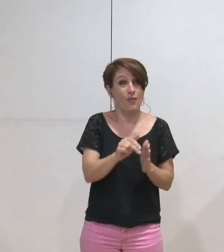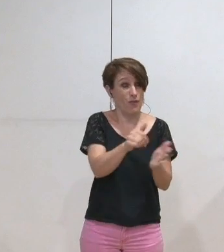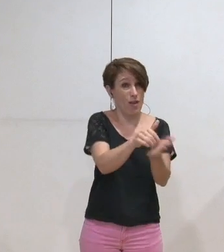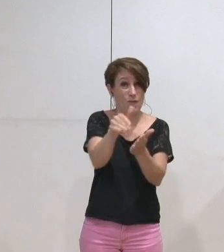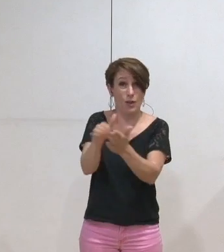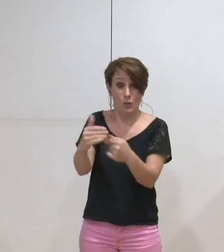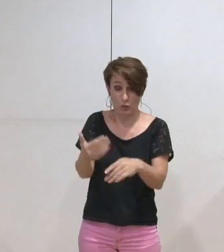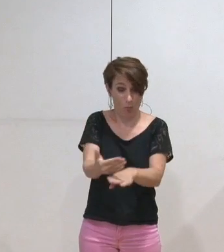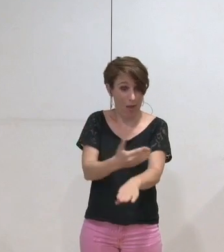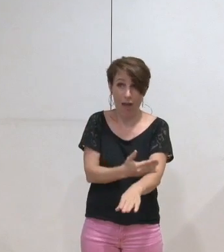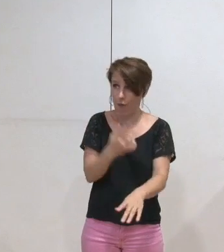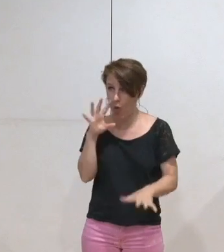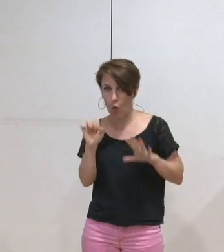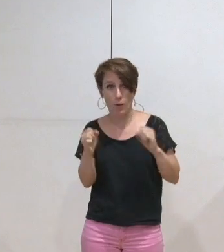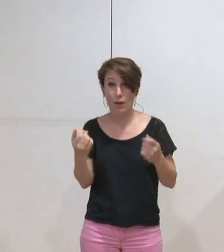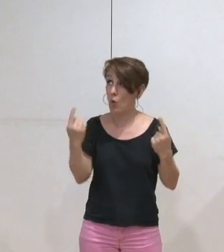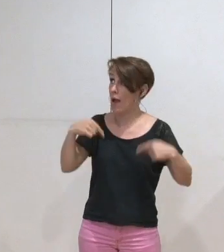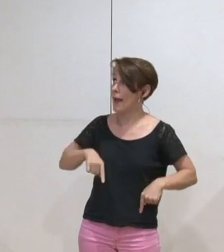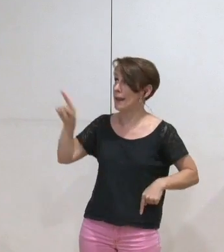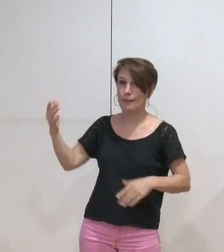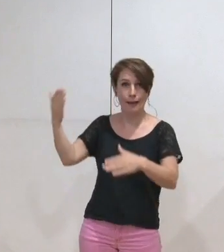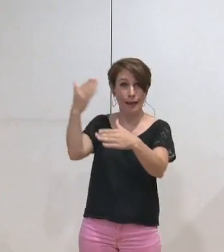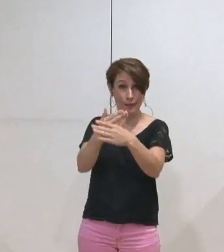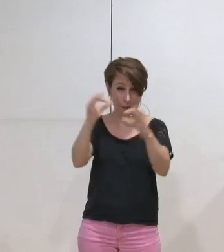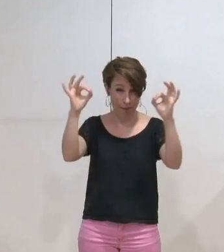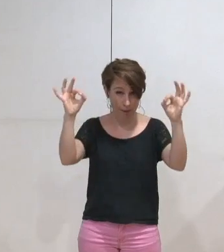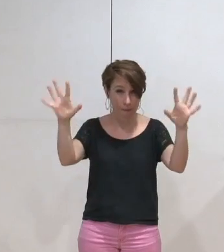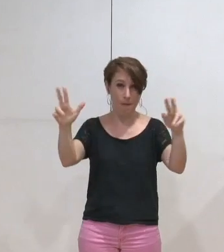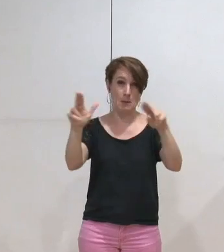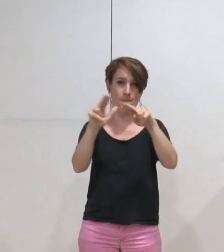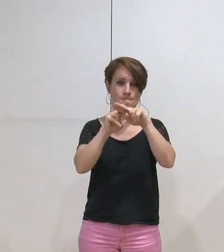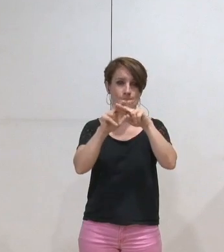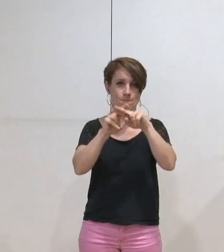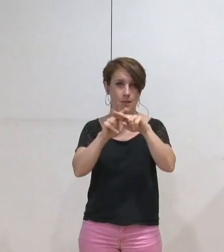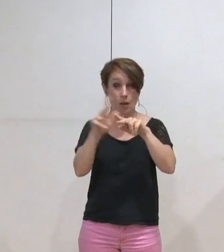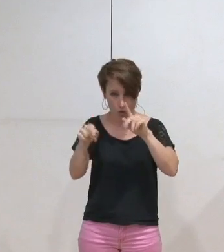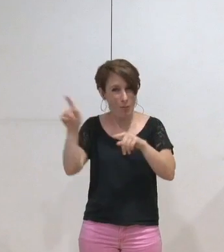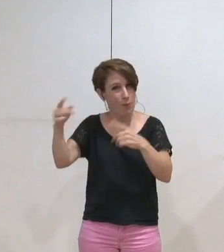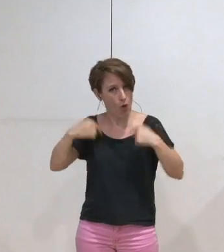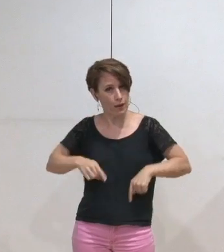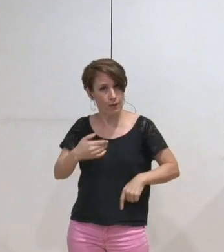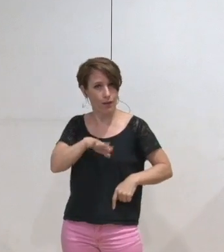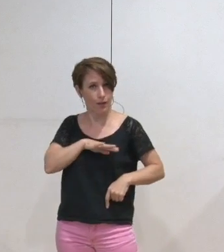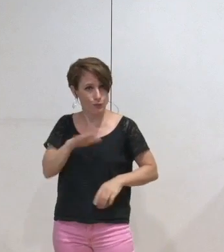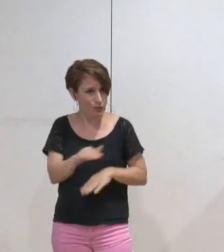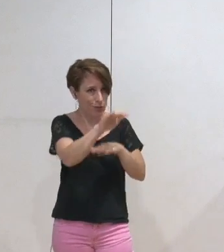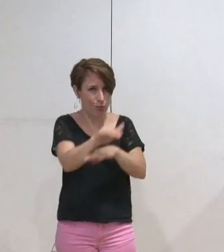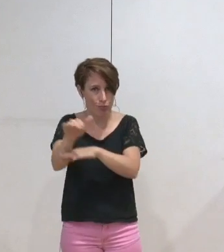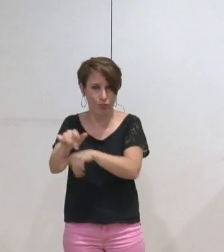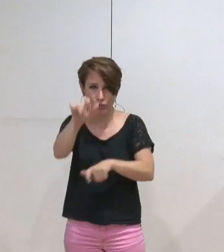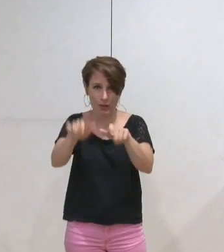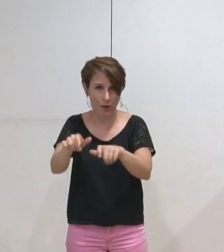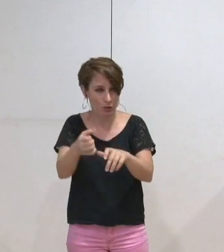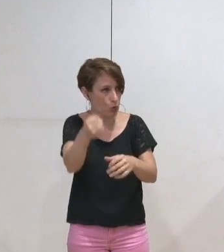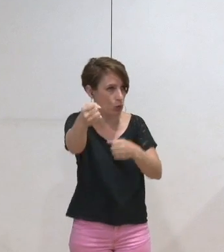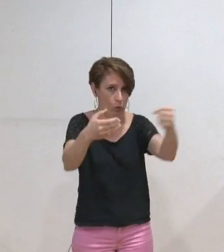l'instant aucun dispositif d'État n'est prévu pour mettre dignement à l'abri des personnes qui souhaitent continuer de s'intégrer dans